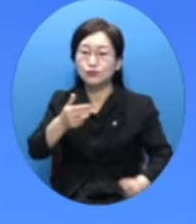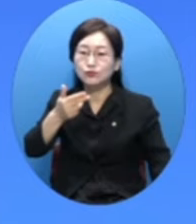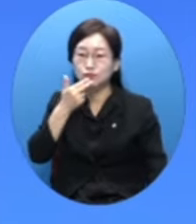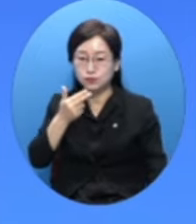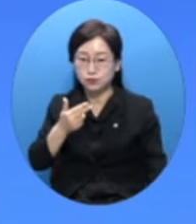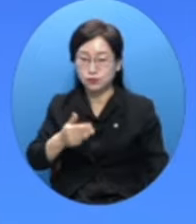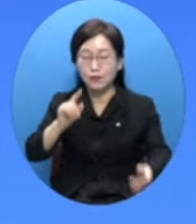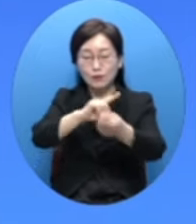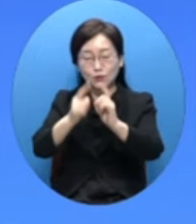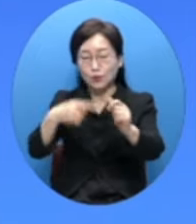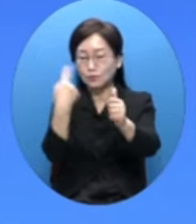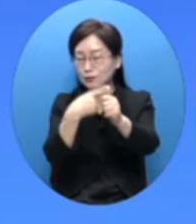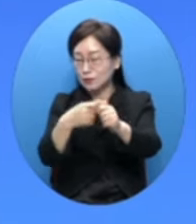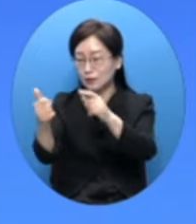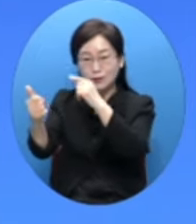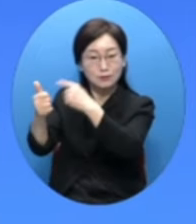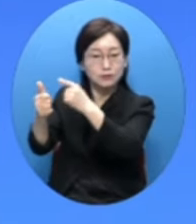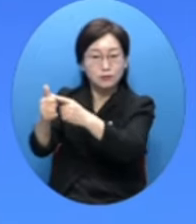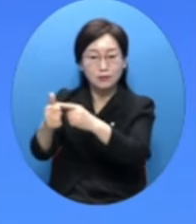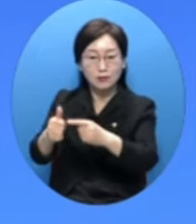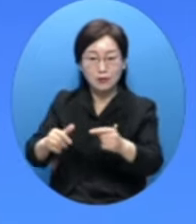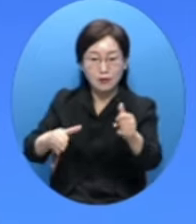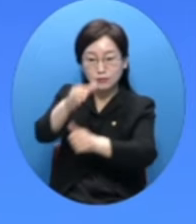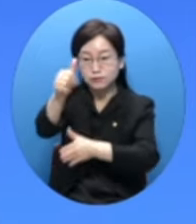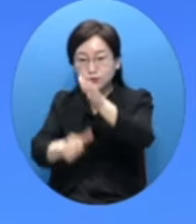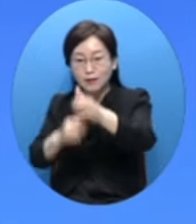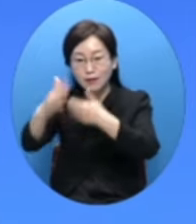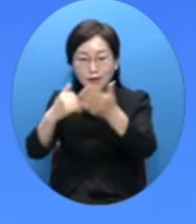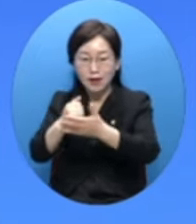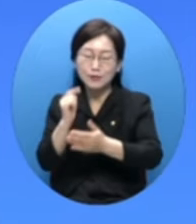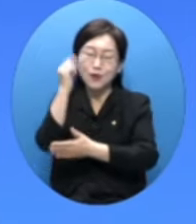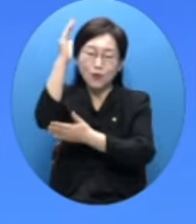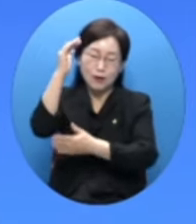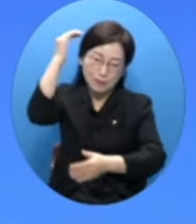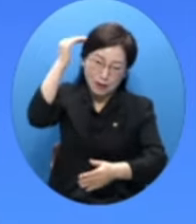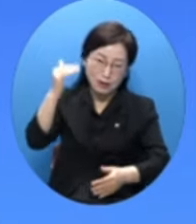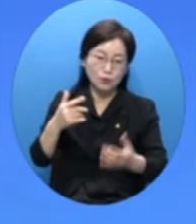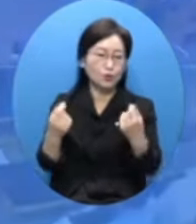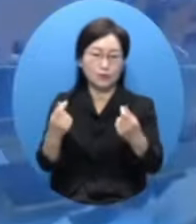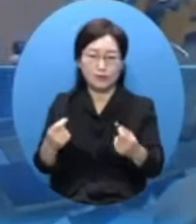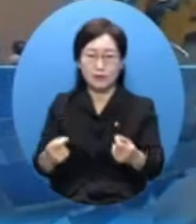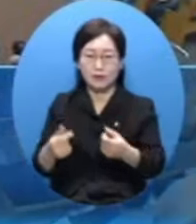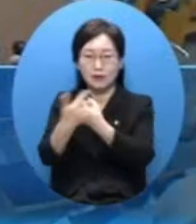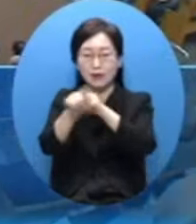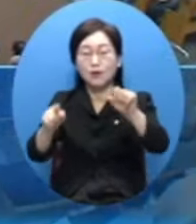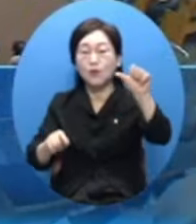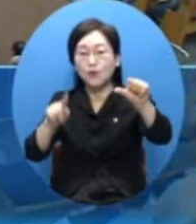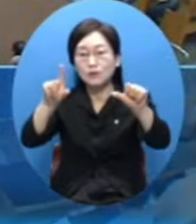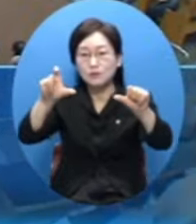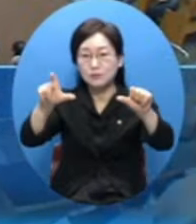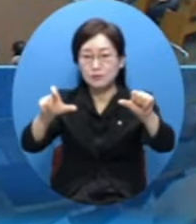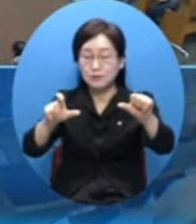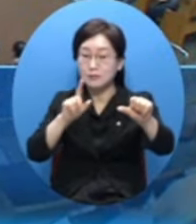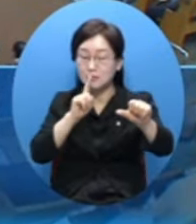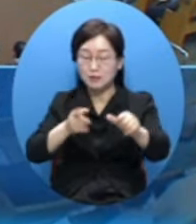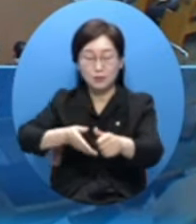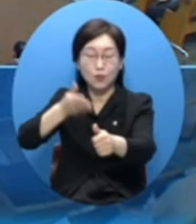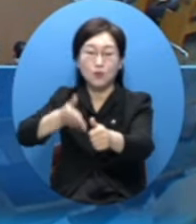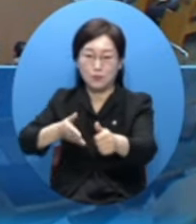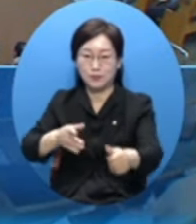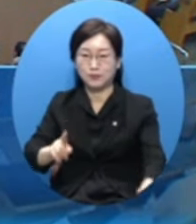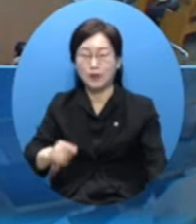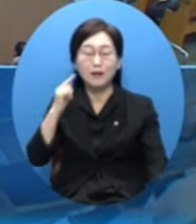이유로든지 서로 비난하고 물고 뜯으면 하나님의 영광을 가리게 되는 것입니다. 그래서 갈라디아 5장 15절에 사도 바울이 권면합니다. 만일